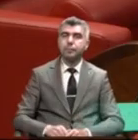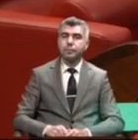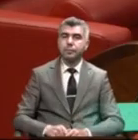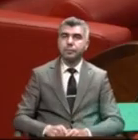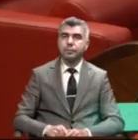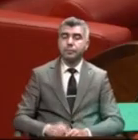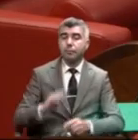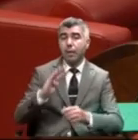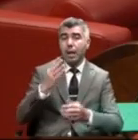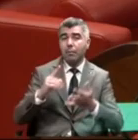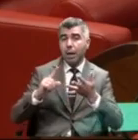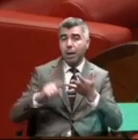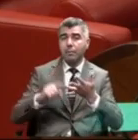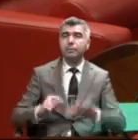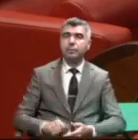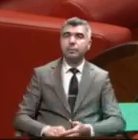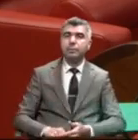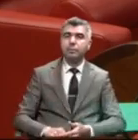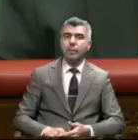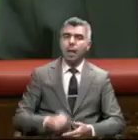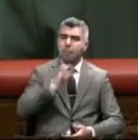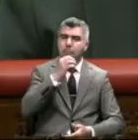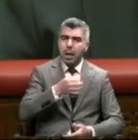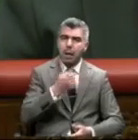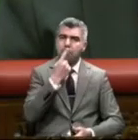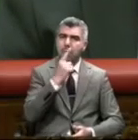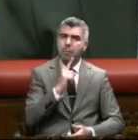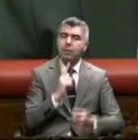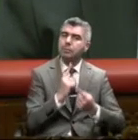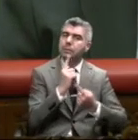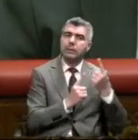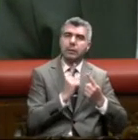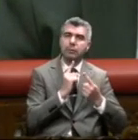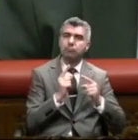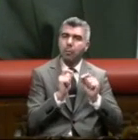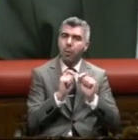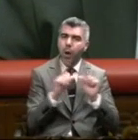رابعا بغينا ولا ما بغيناش الامور